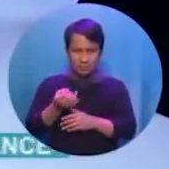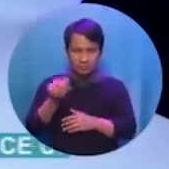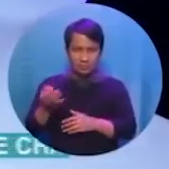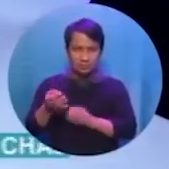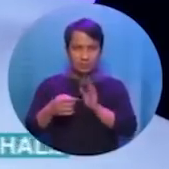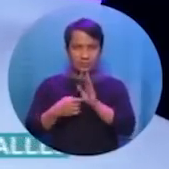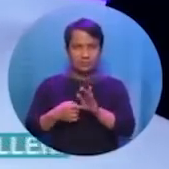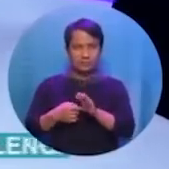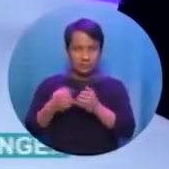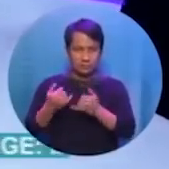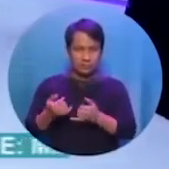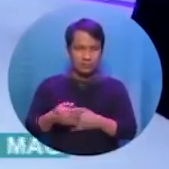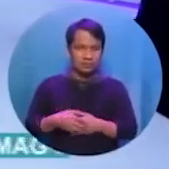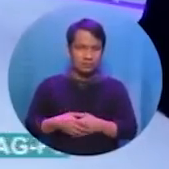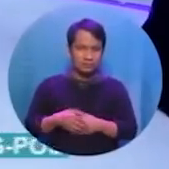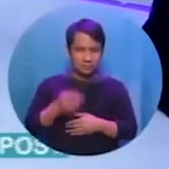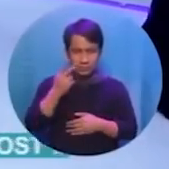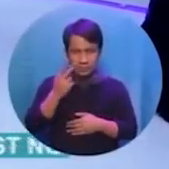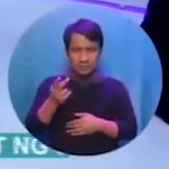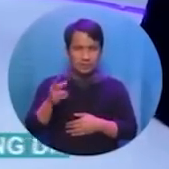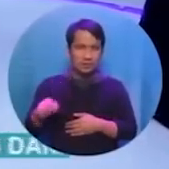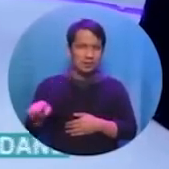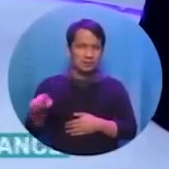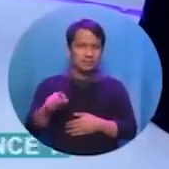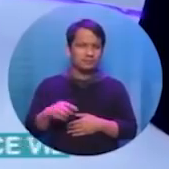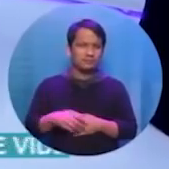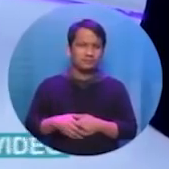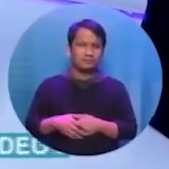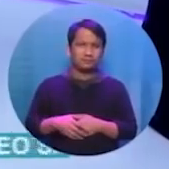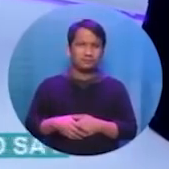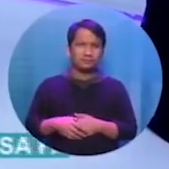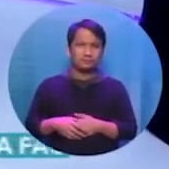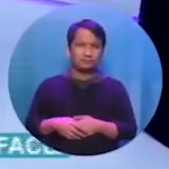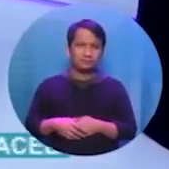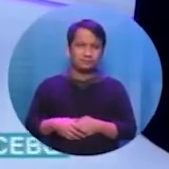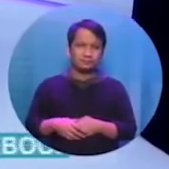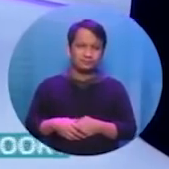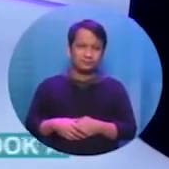And now, let's see. Malayo to.